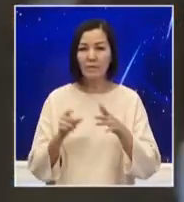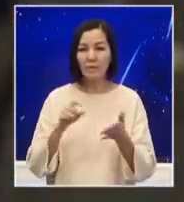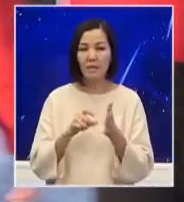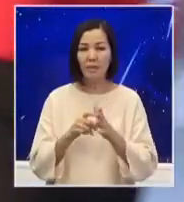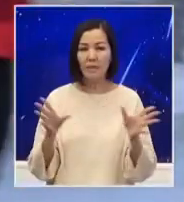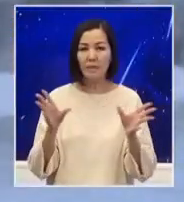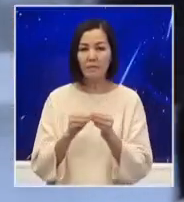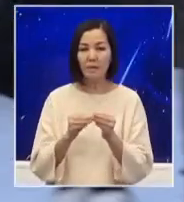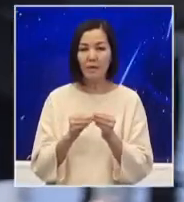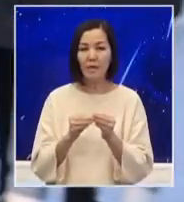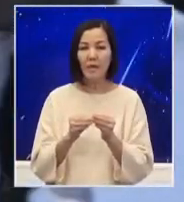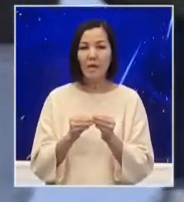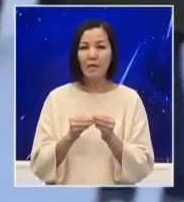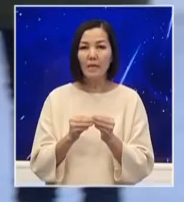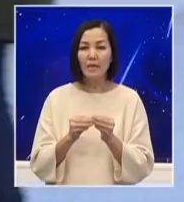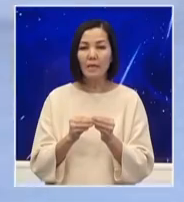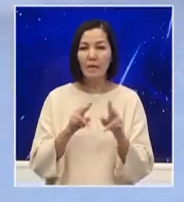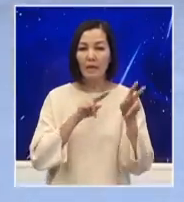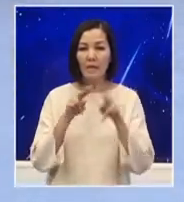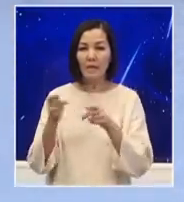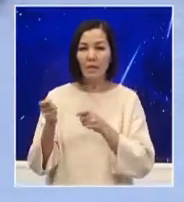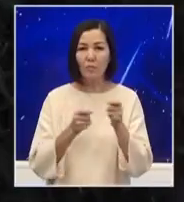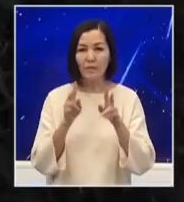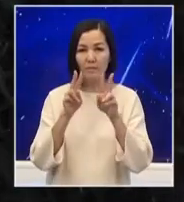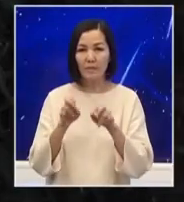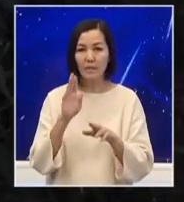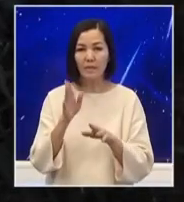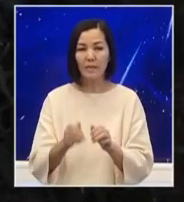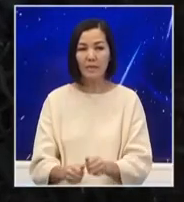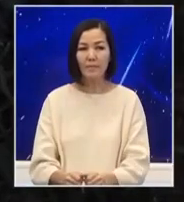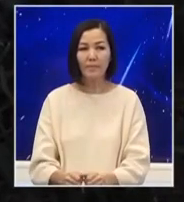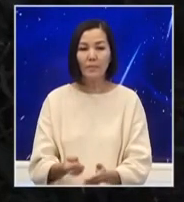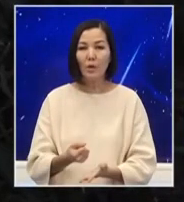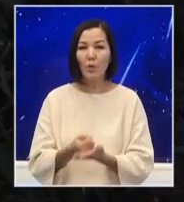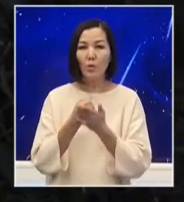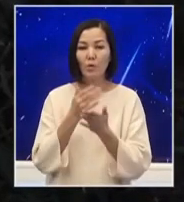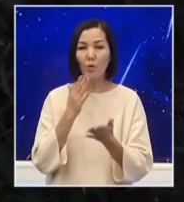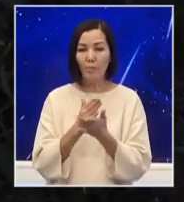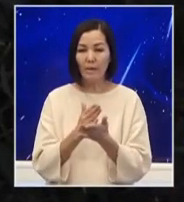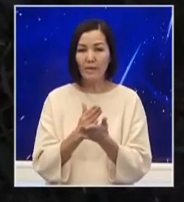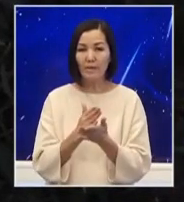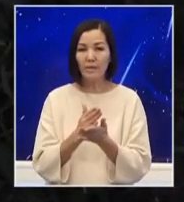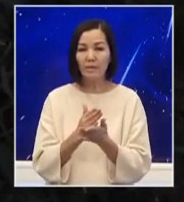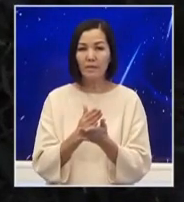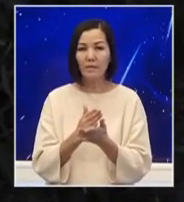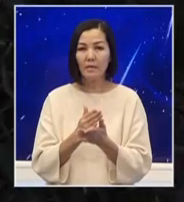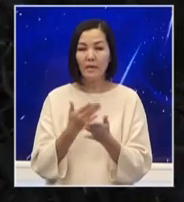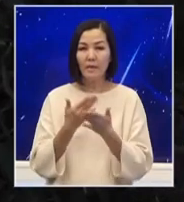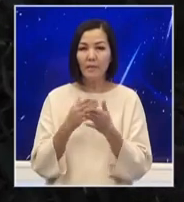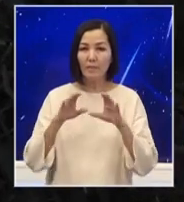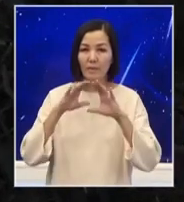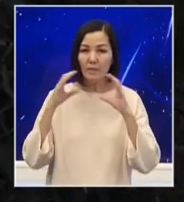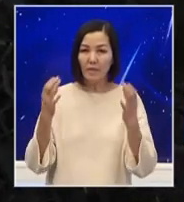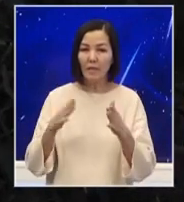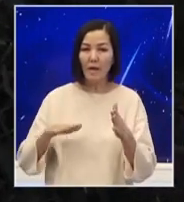мен санитарлық эпидемиологиялық қадағалау басқармасында қаралады. Қолдауды жасап отырмыз. Кісілер осына ареналарды